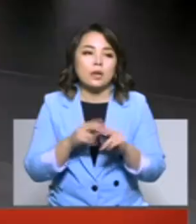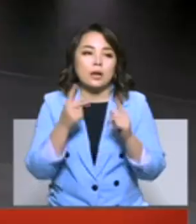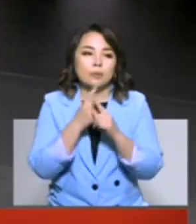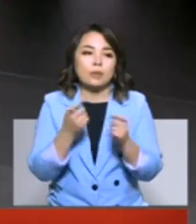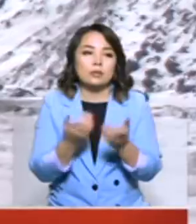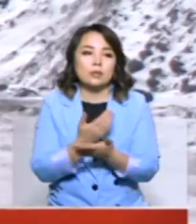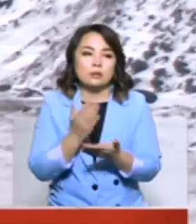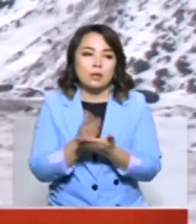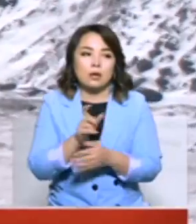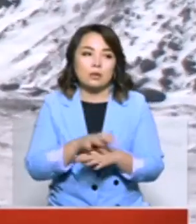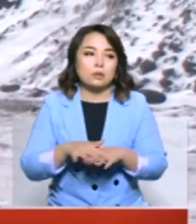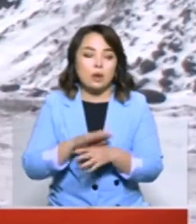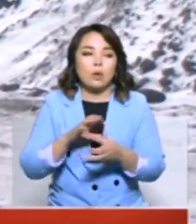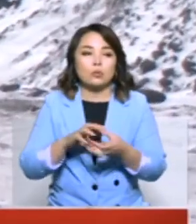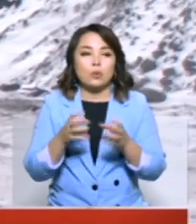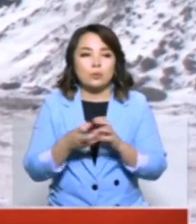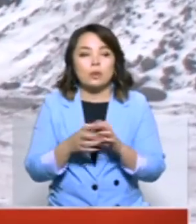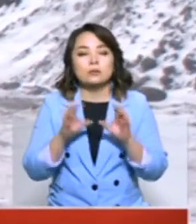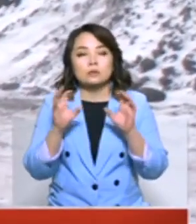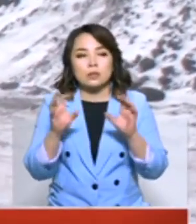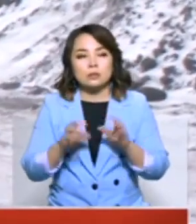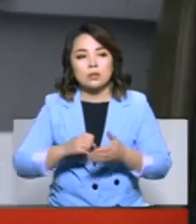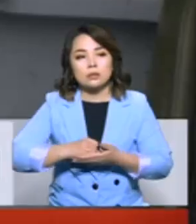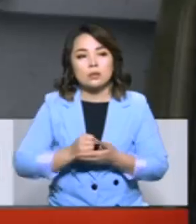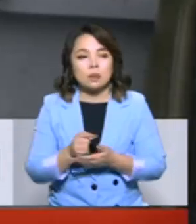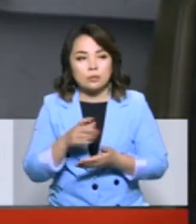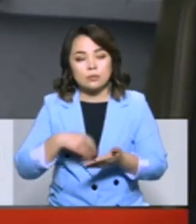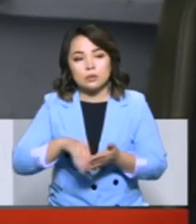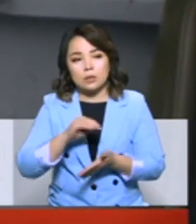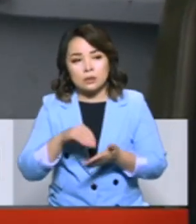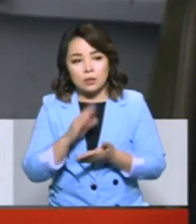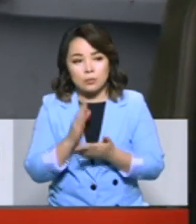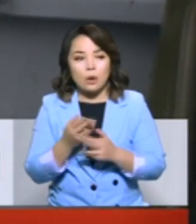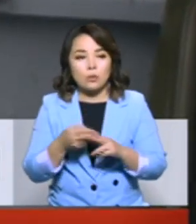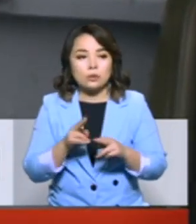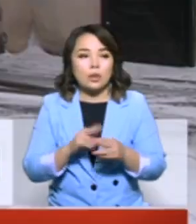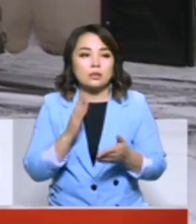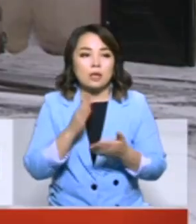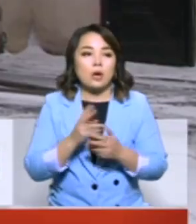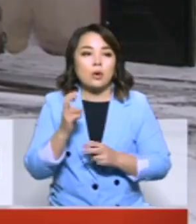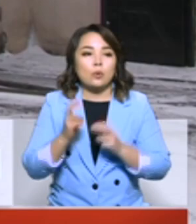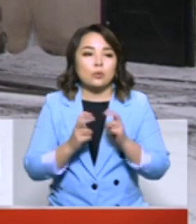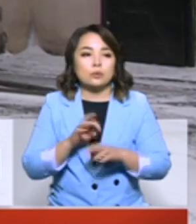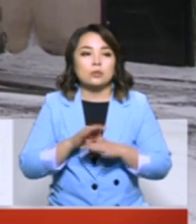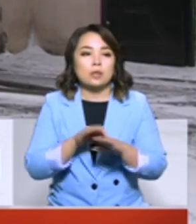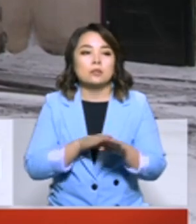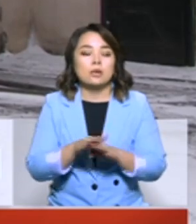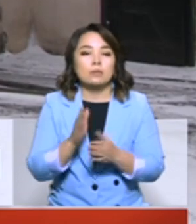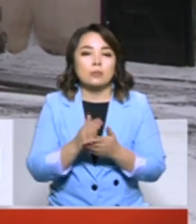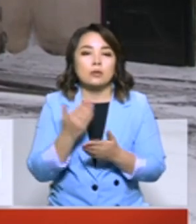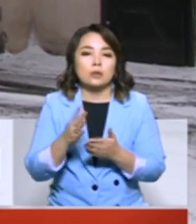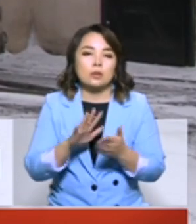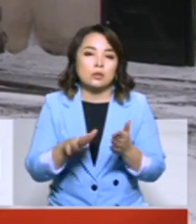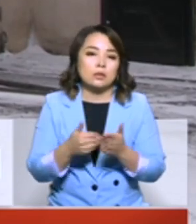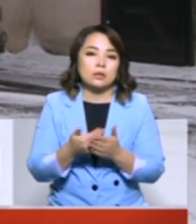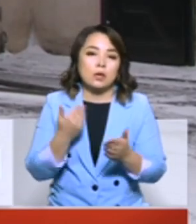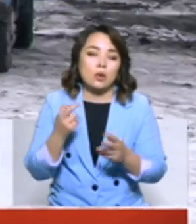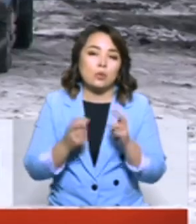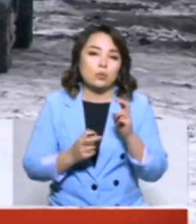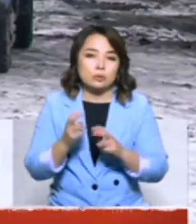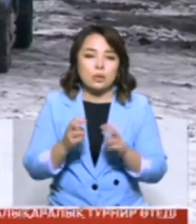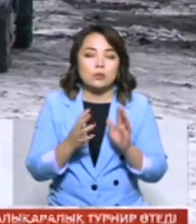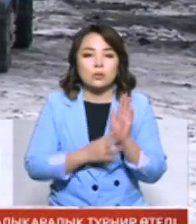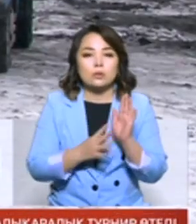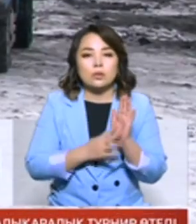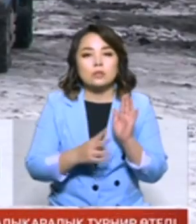хабарлады. Қазір халық көмірді заңды өңірлік операторлардан сатып алады, ал оларға тікелей өндірушілерден жеткізіледі. Бұған дейін кей өндірушілер